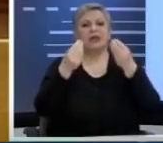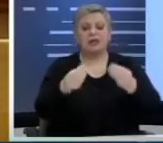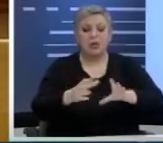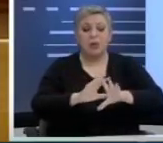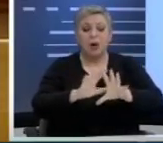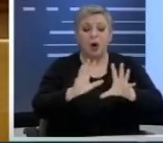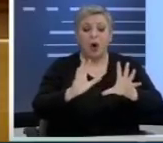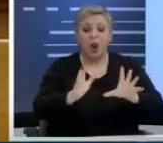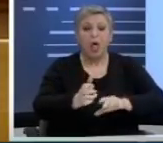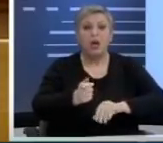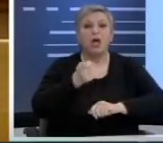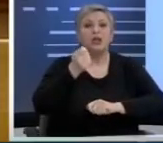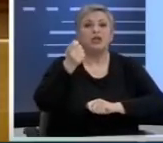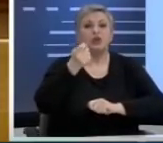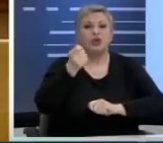του χρέους.